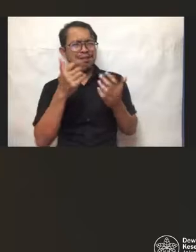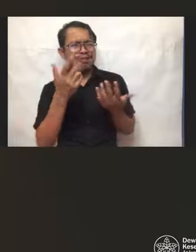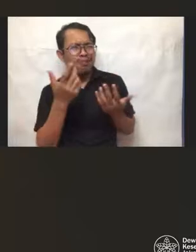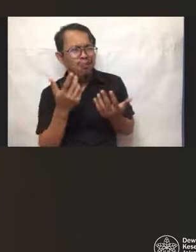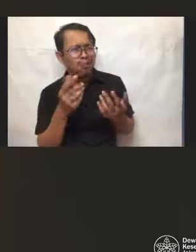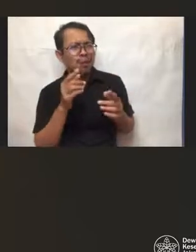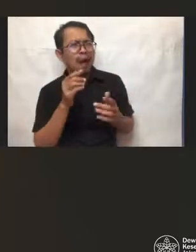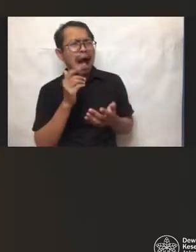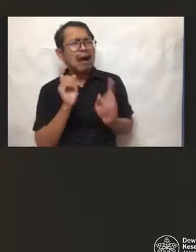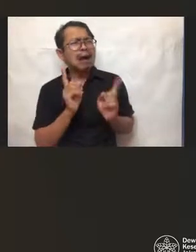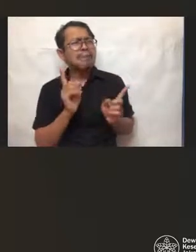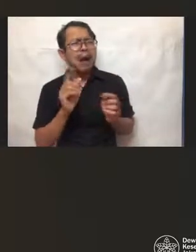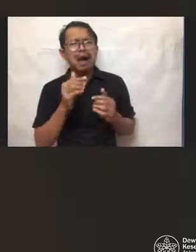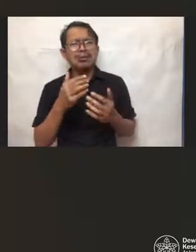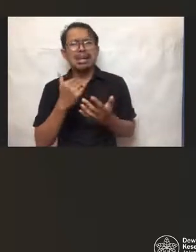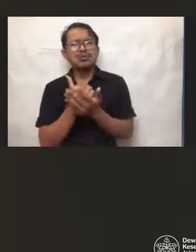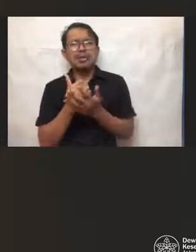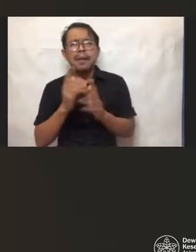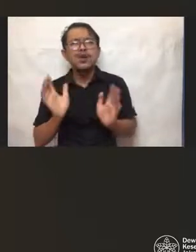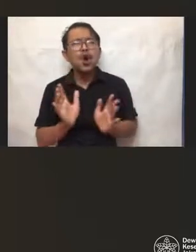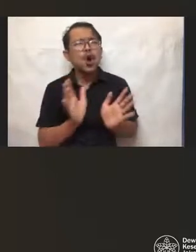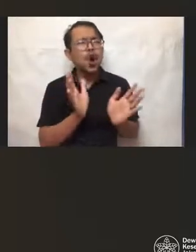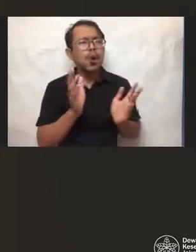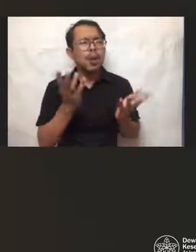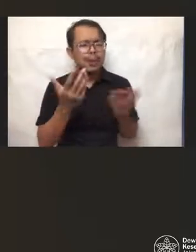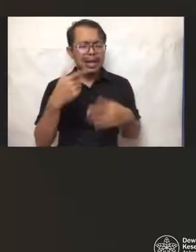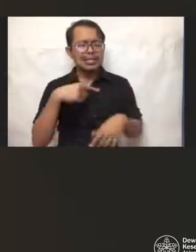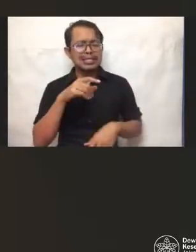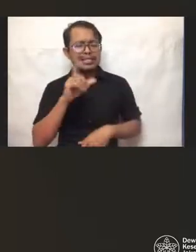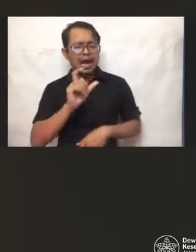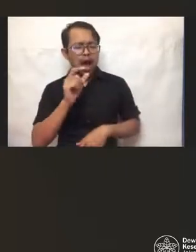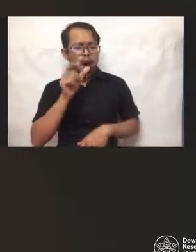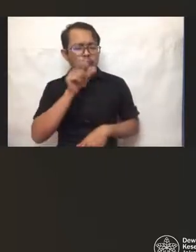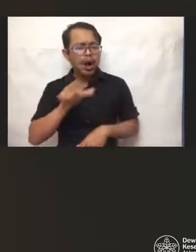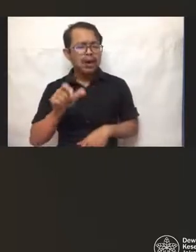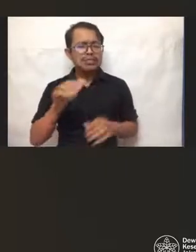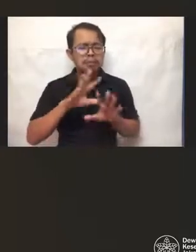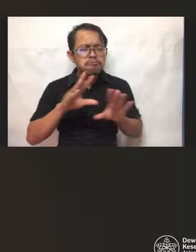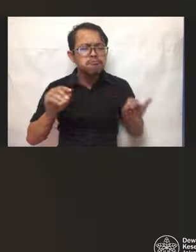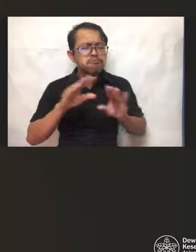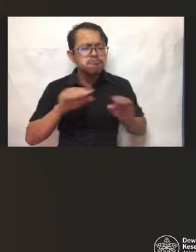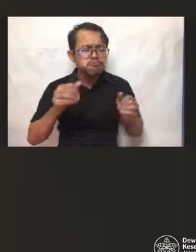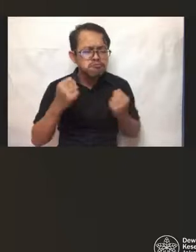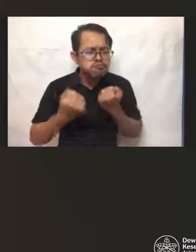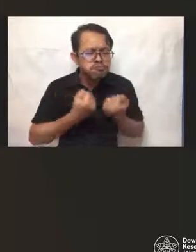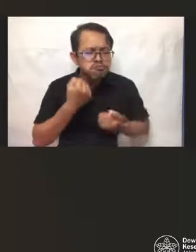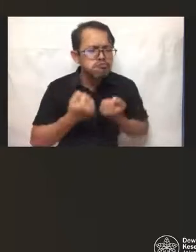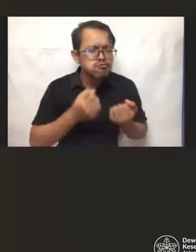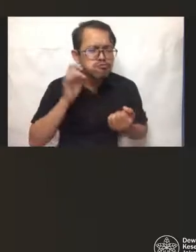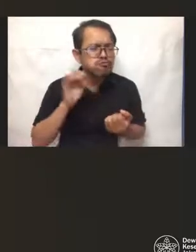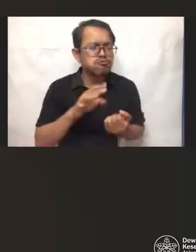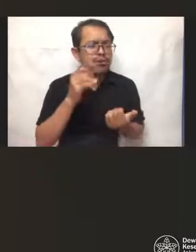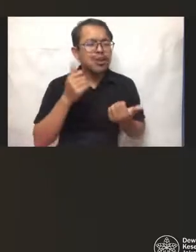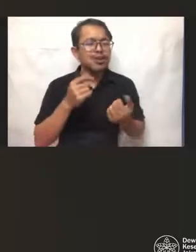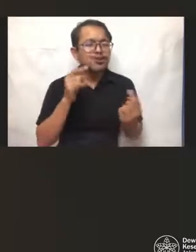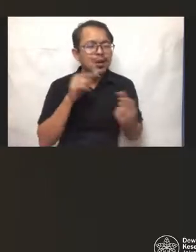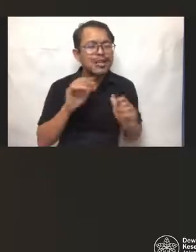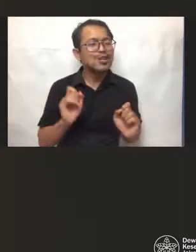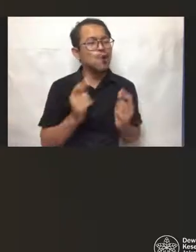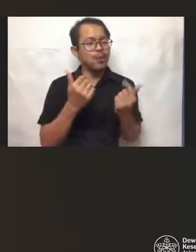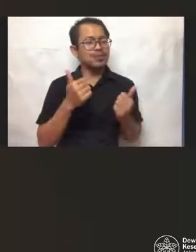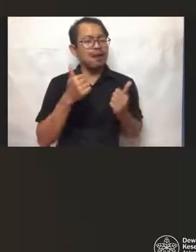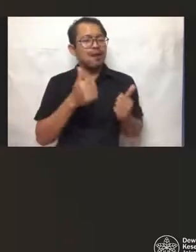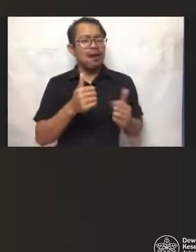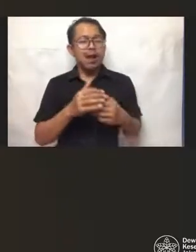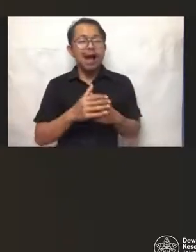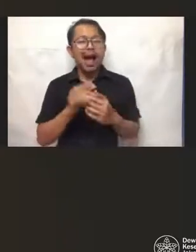memberikan dorongan untuk bagaimana kita berkarya sebaik-baiknya. Karena itu saya pikir salah satu hadis yang penting untuk disampaikan dalam masyarakat kita